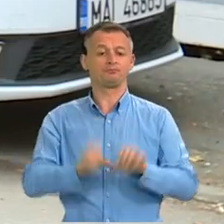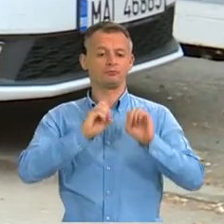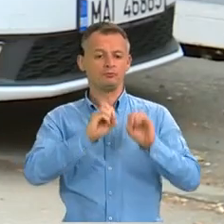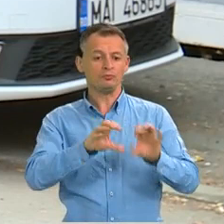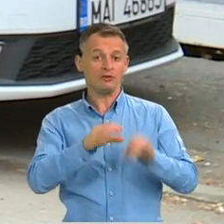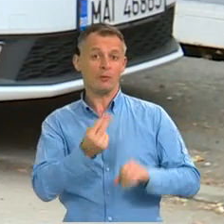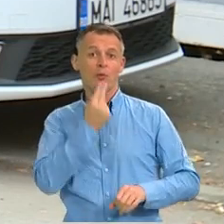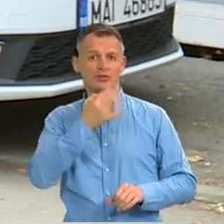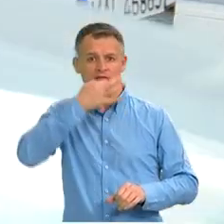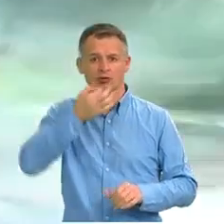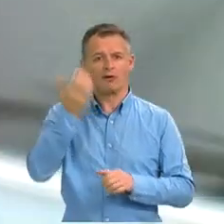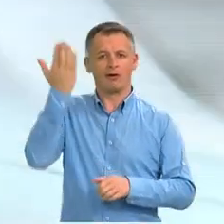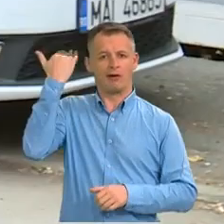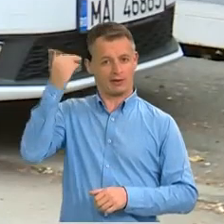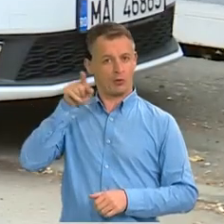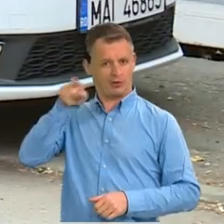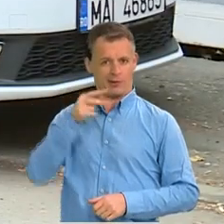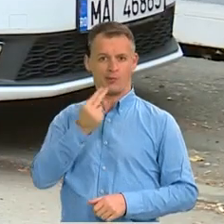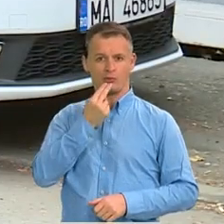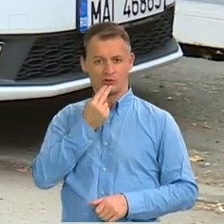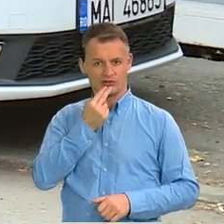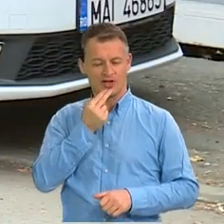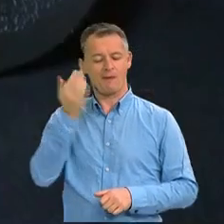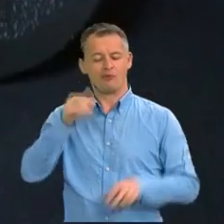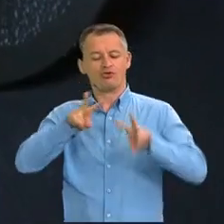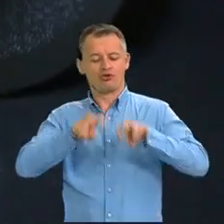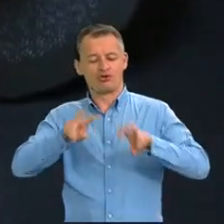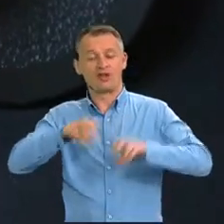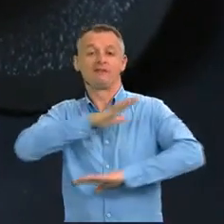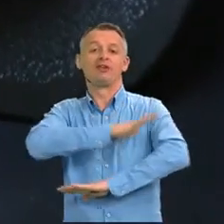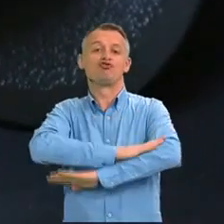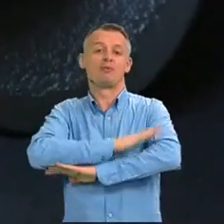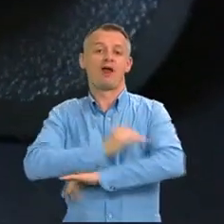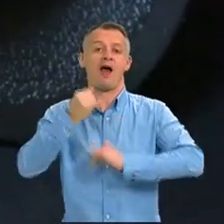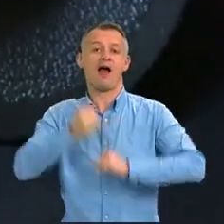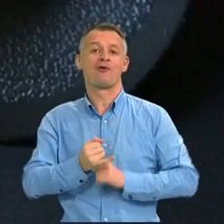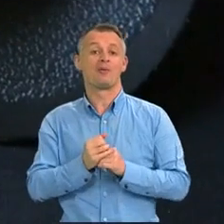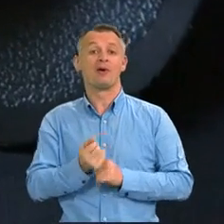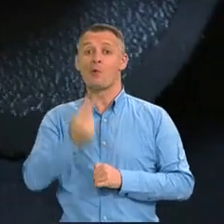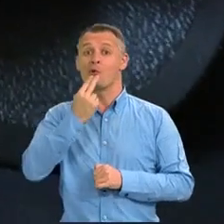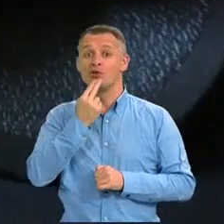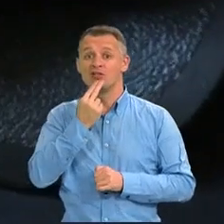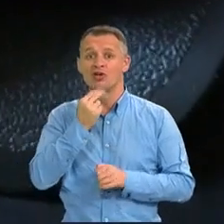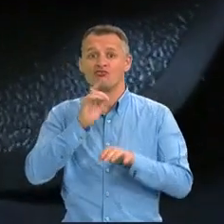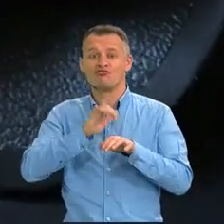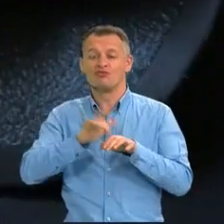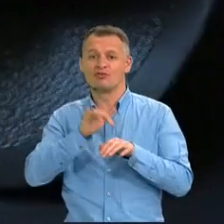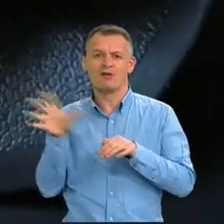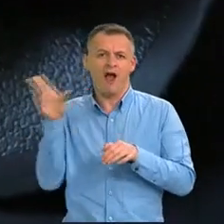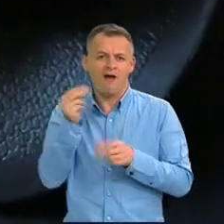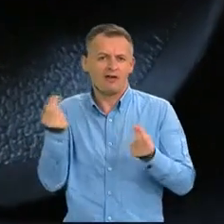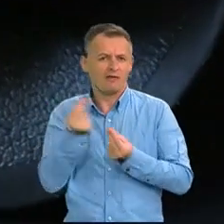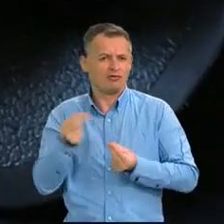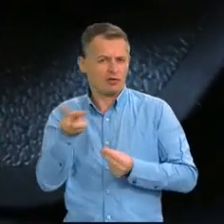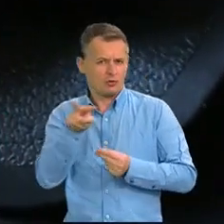spun însă că în trecut ofițerul a mai fost cercetat disciplinar. Anchetatorii încearcă acum să afle de ce s-au sinucis cei doi